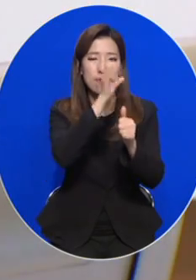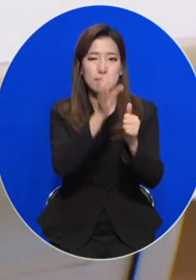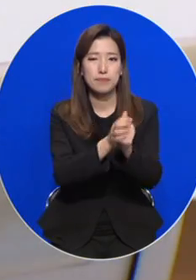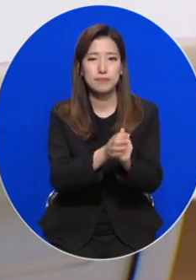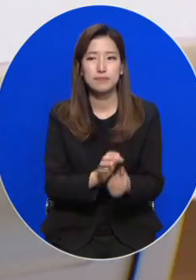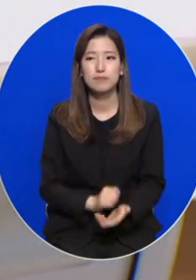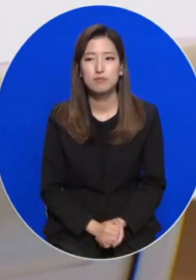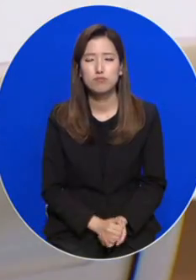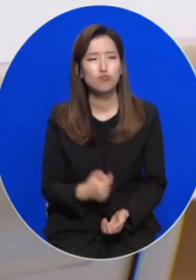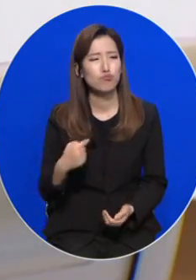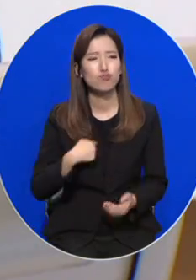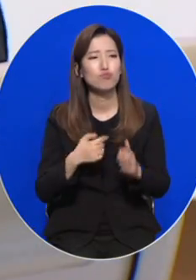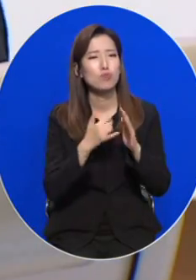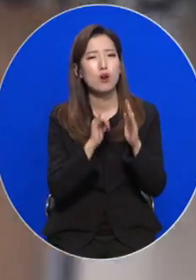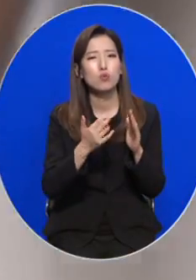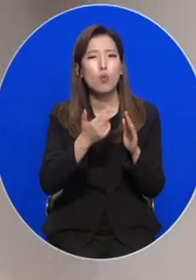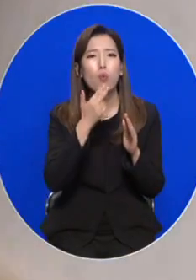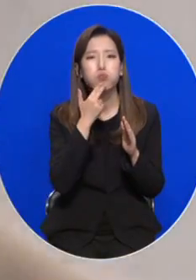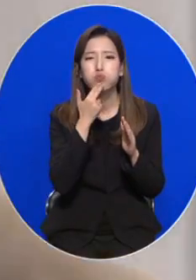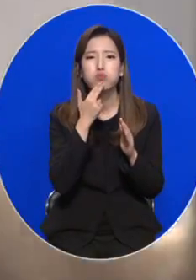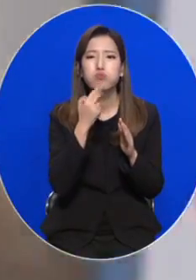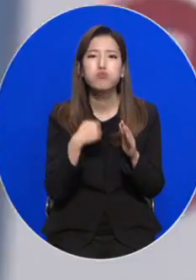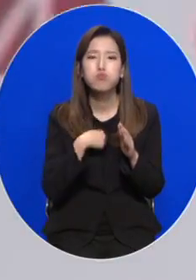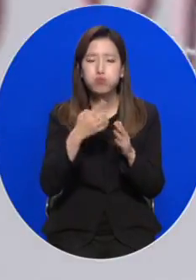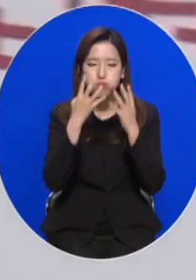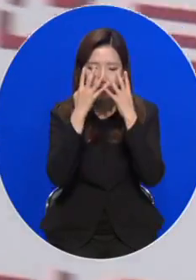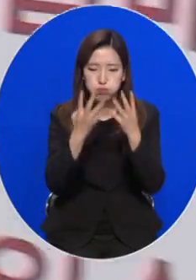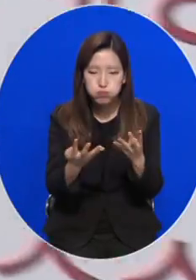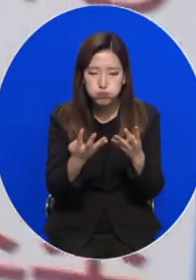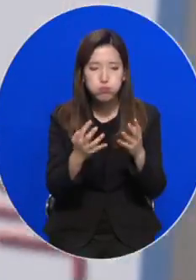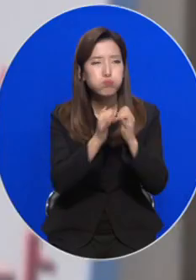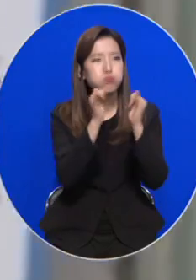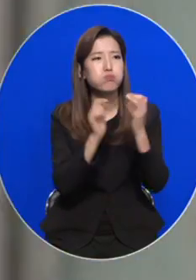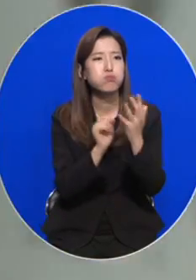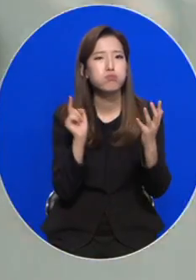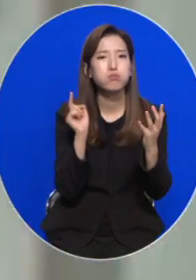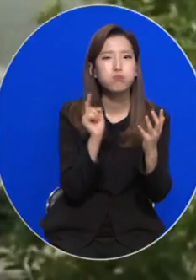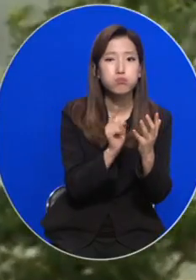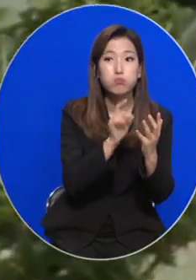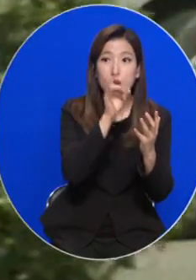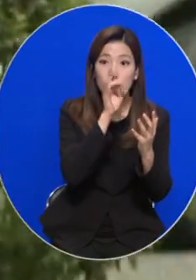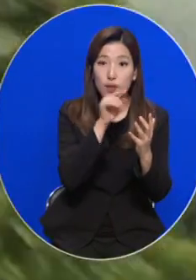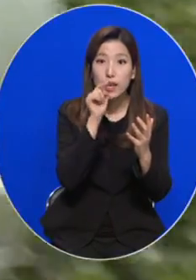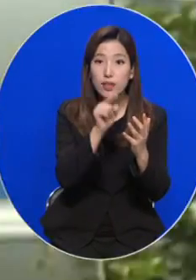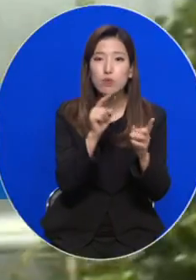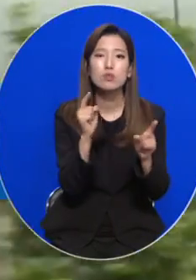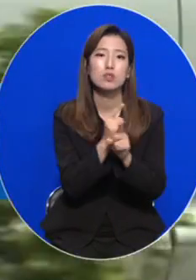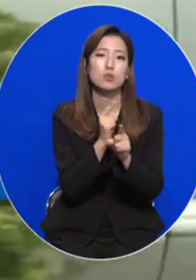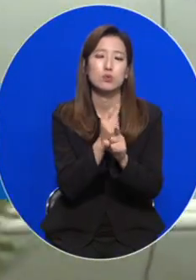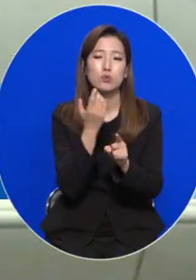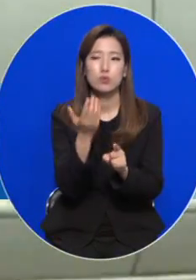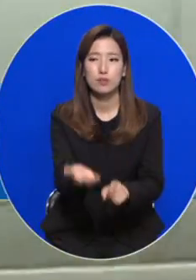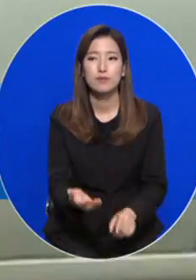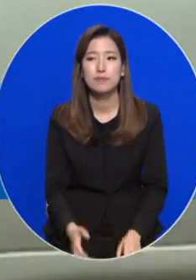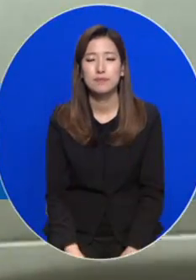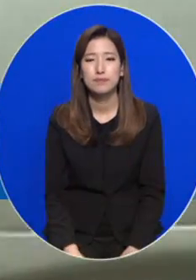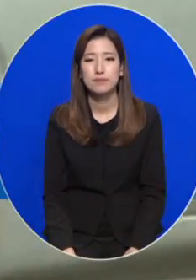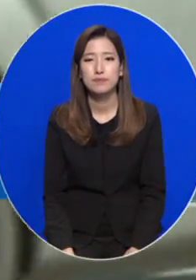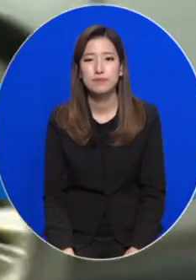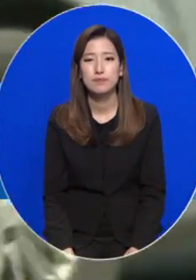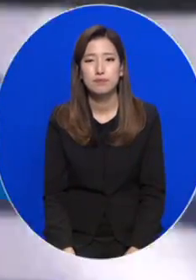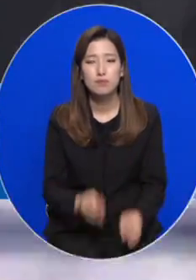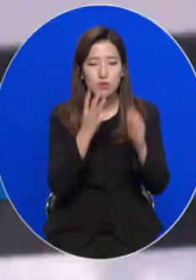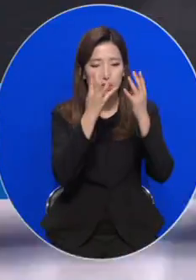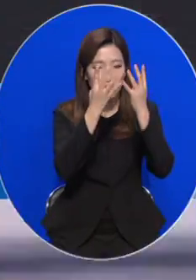출소한 정신질환자의 사회 재진입 지원 방안을 마련할 것도 주문했습니다. 법무검찰개혁위는 이와 함께 수용자 자녀 인권 보호를